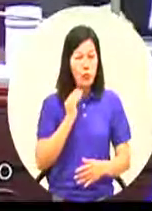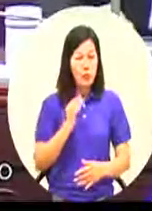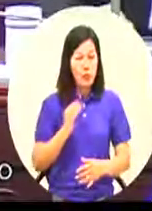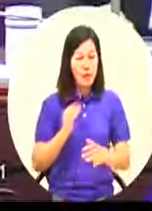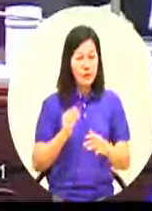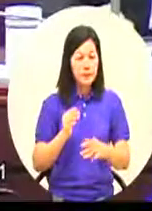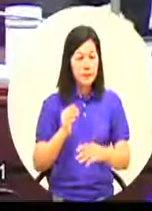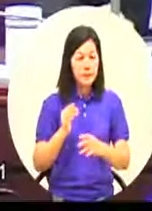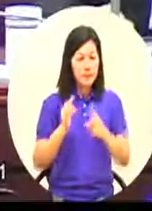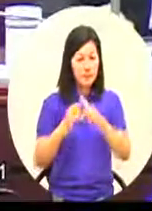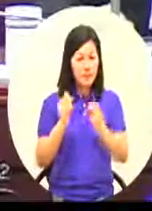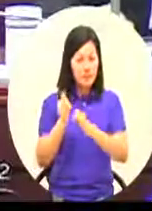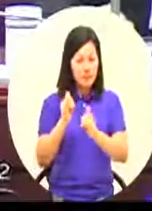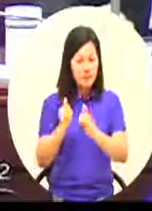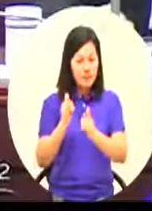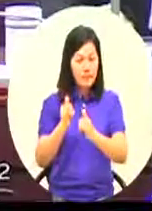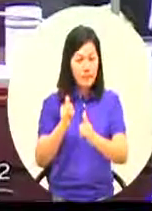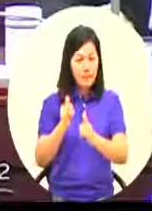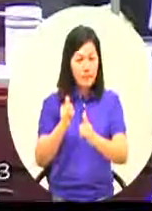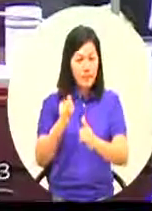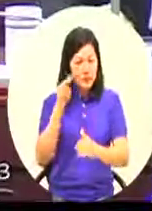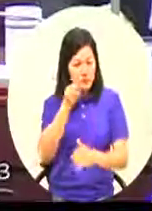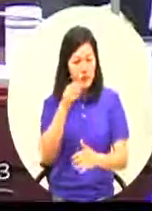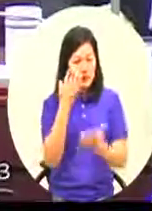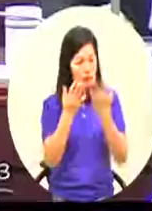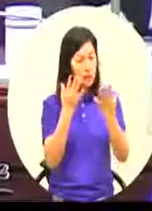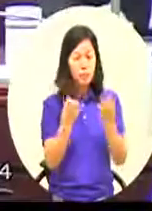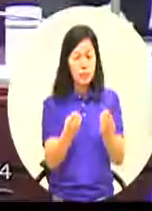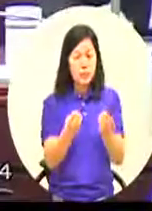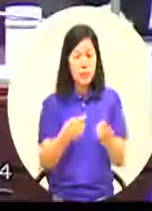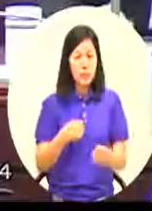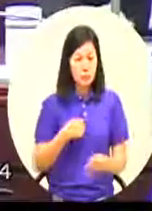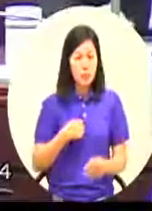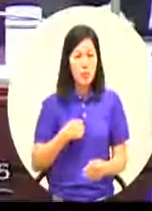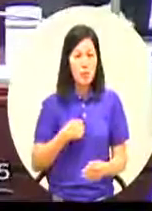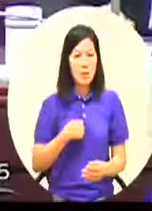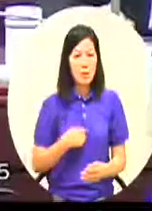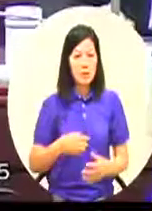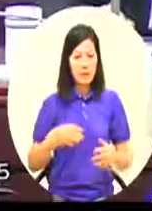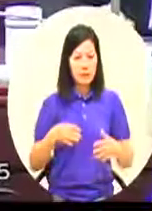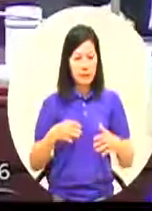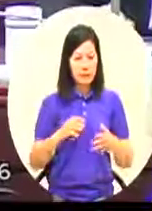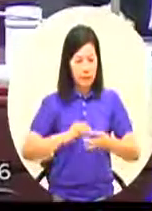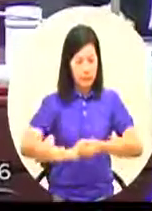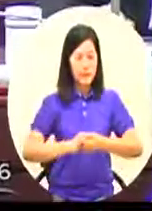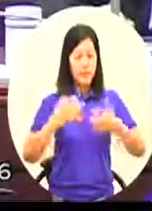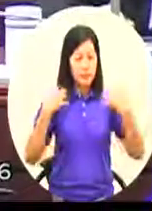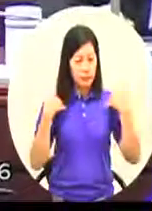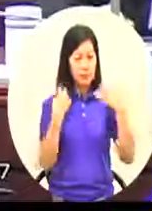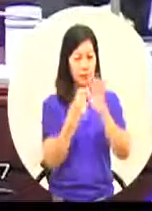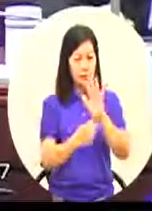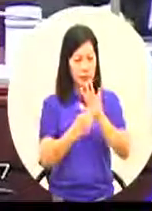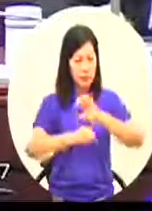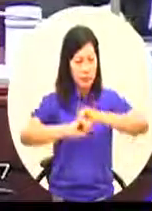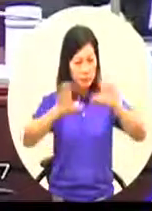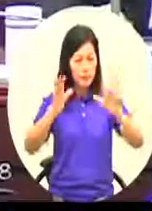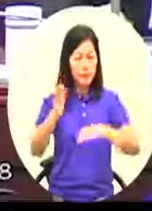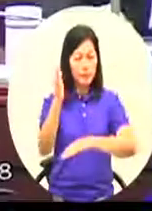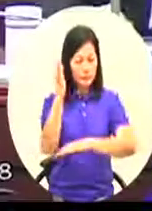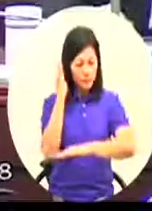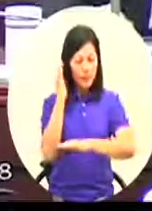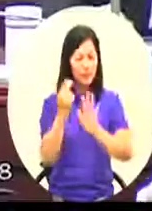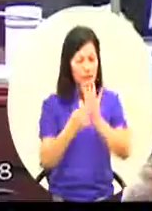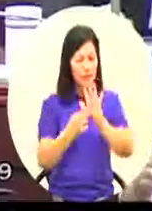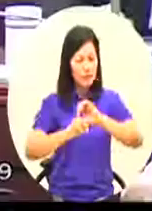众去事实去了解，我们有来善尽说明的义务，政府本来都给你说